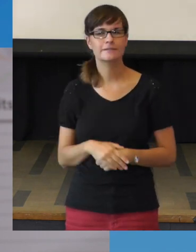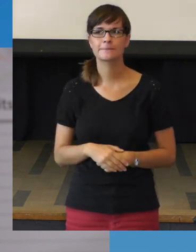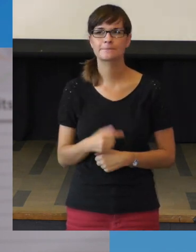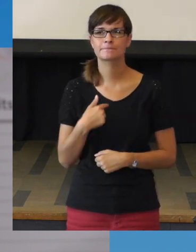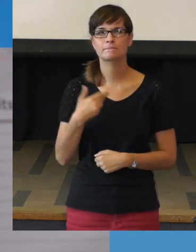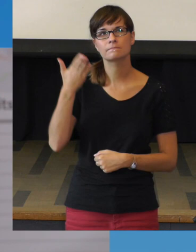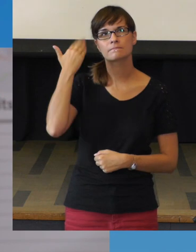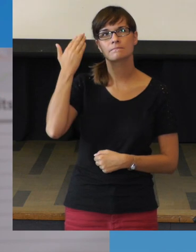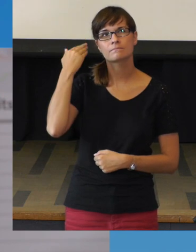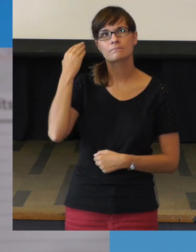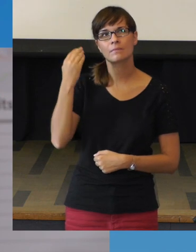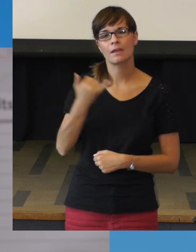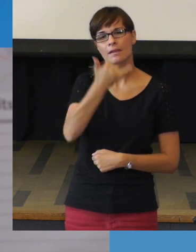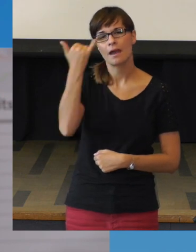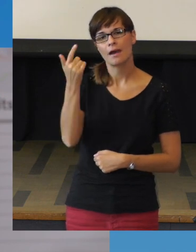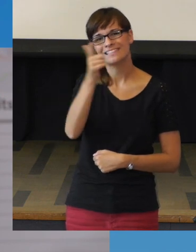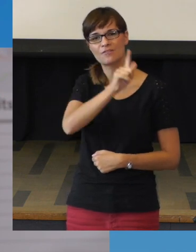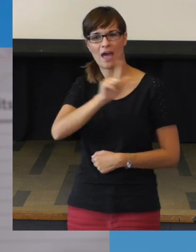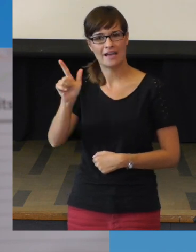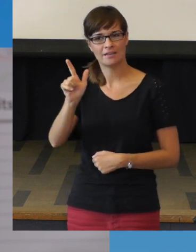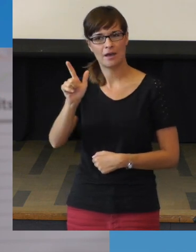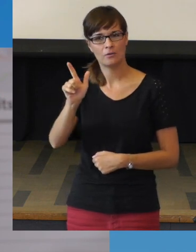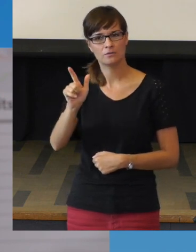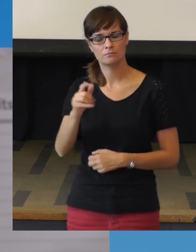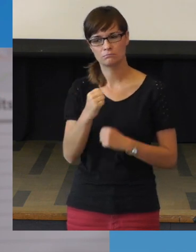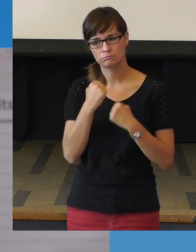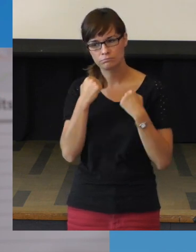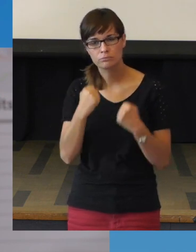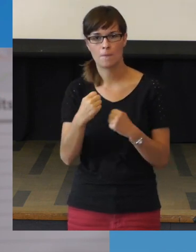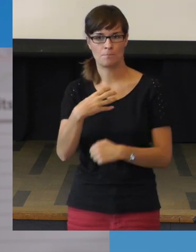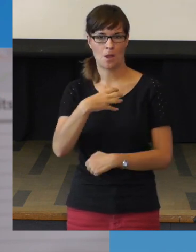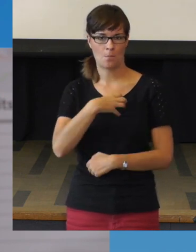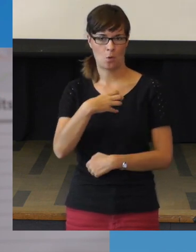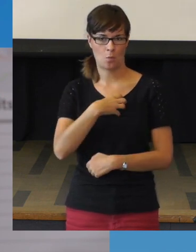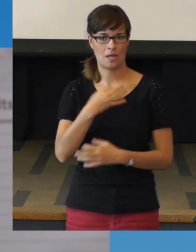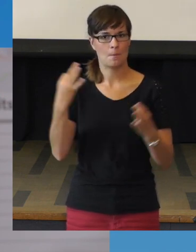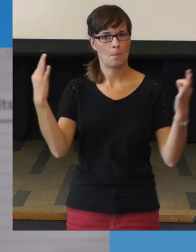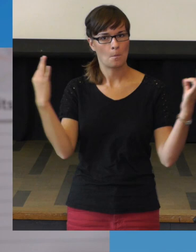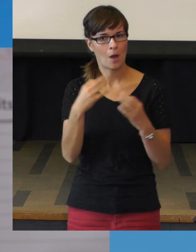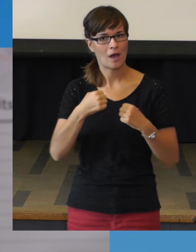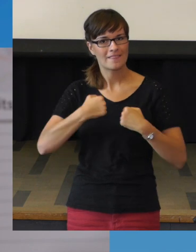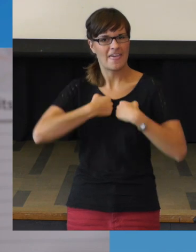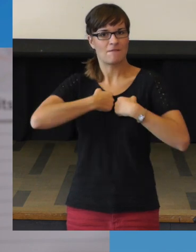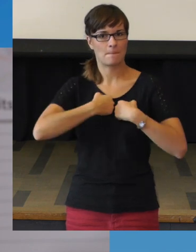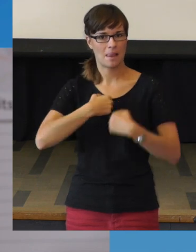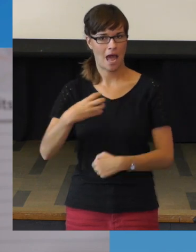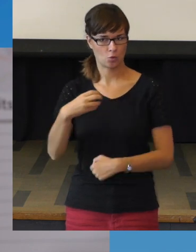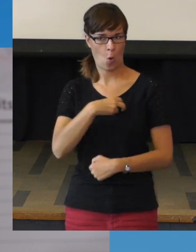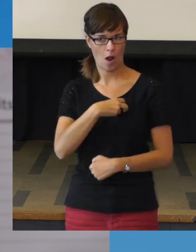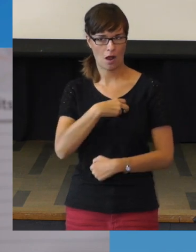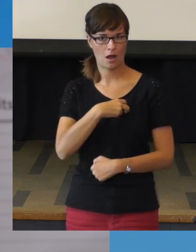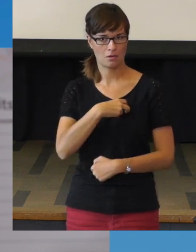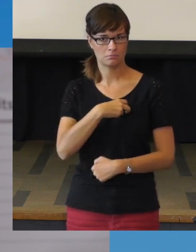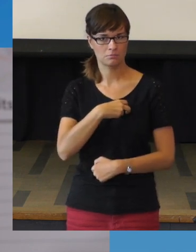2000 hatte ich dann ein größeres Problem. Es wurde ein Defibrillator implantiert und der Professor Neusner